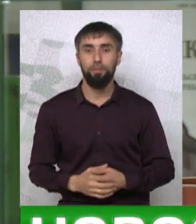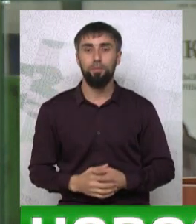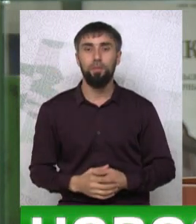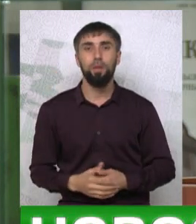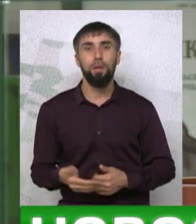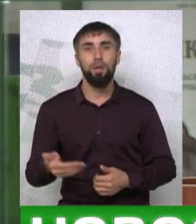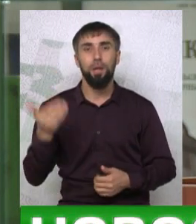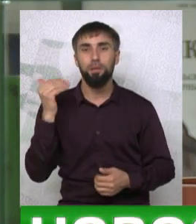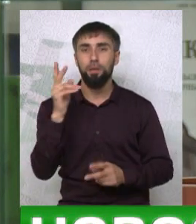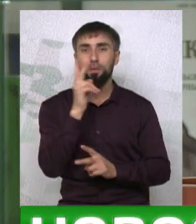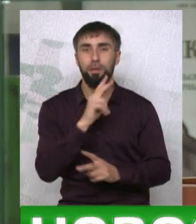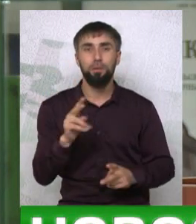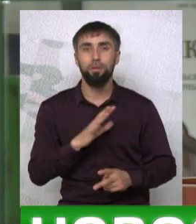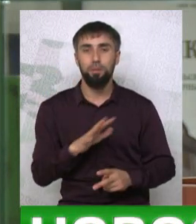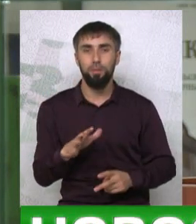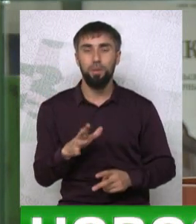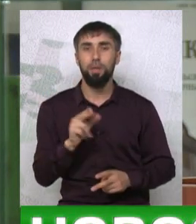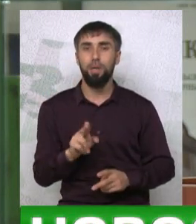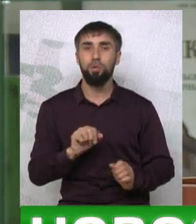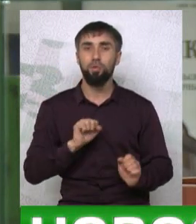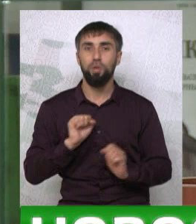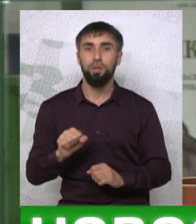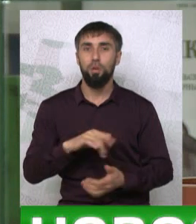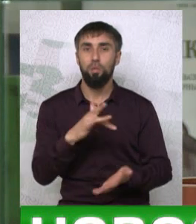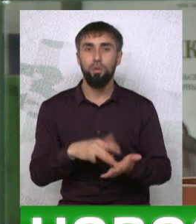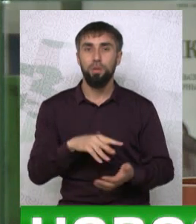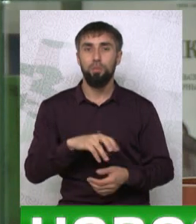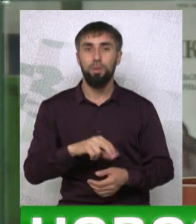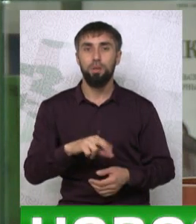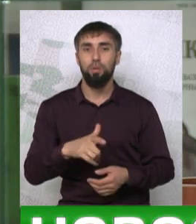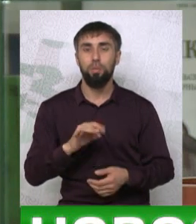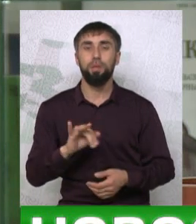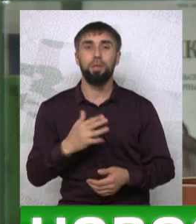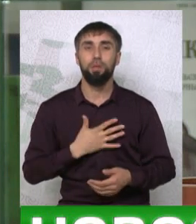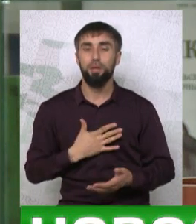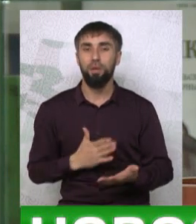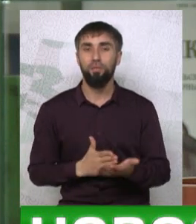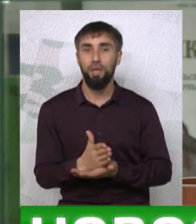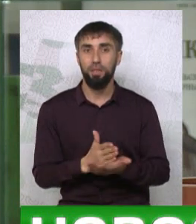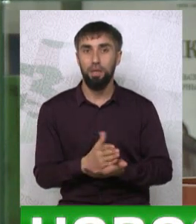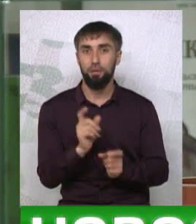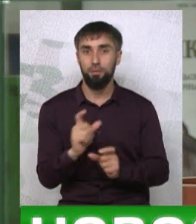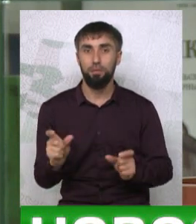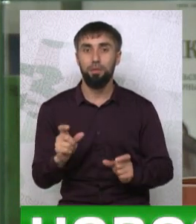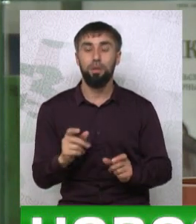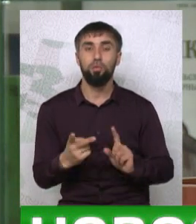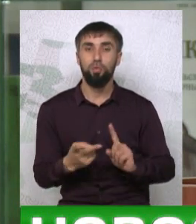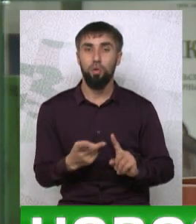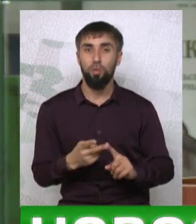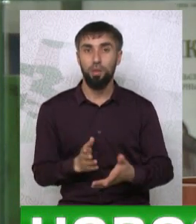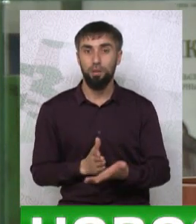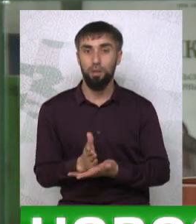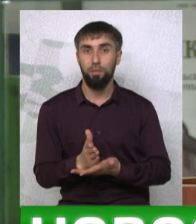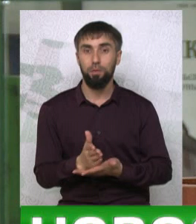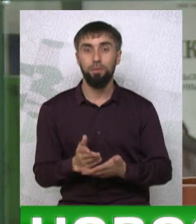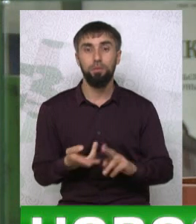ранее неизвестных как защитников Малгобека, так и наших ветеранов. И второе направление –